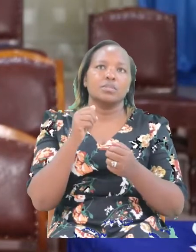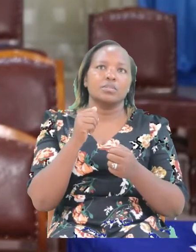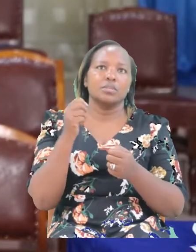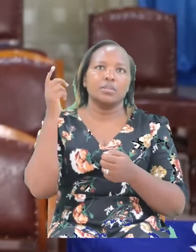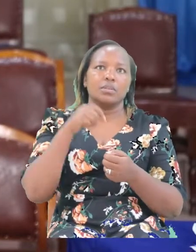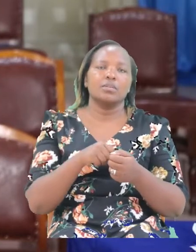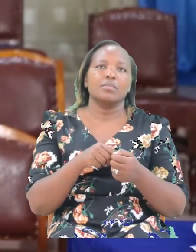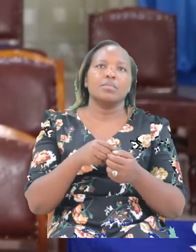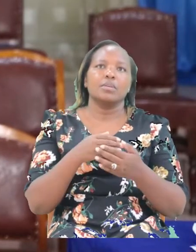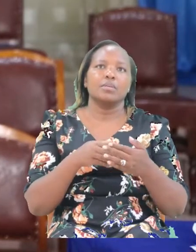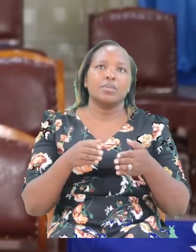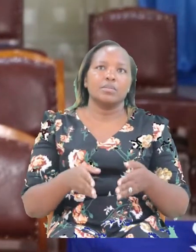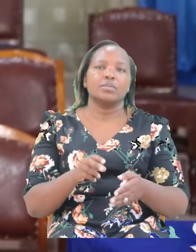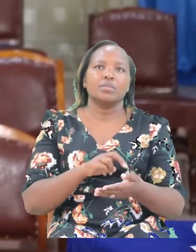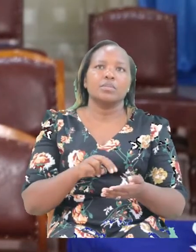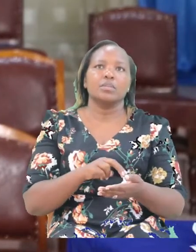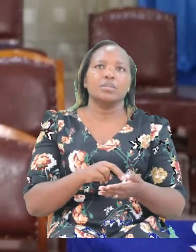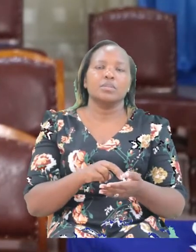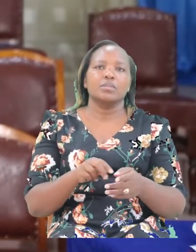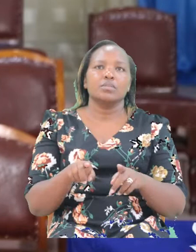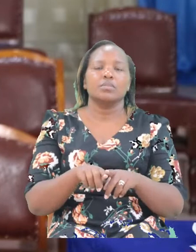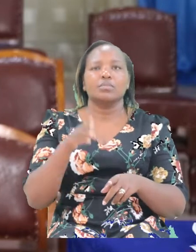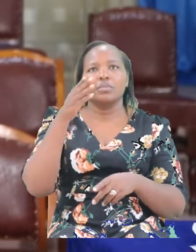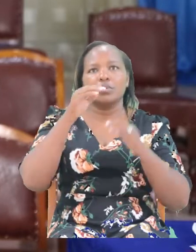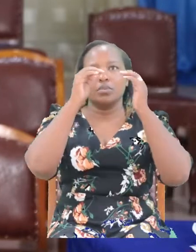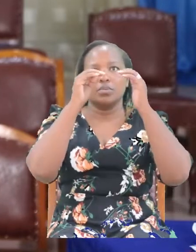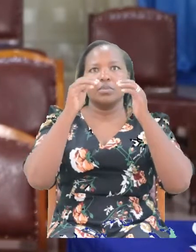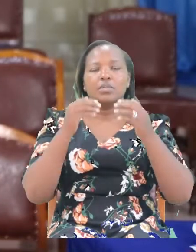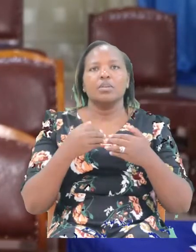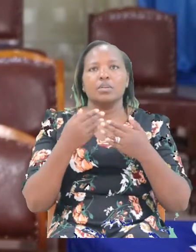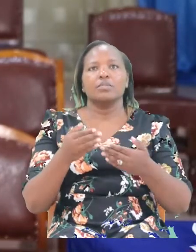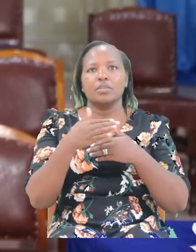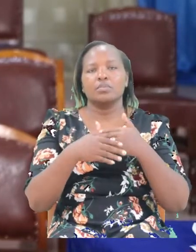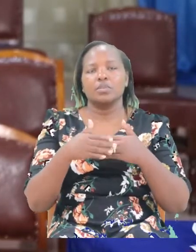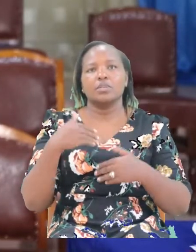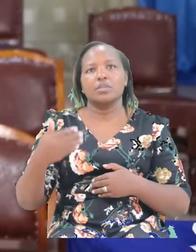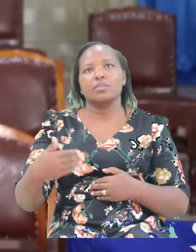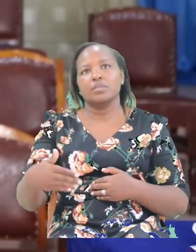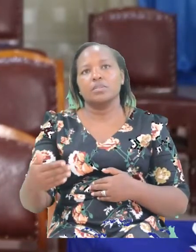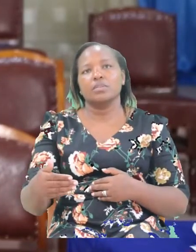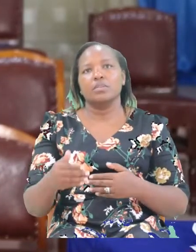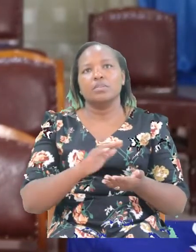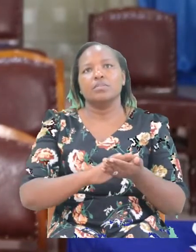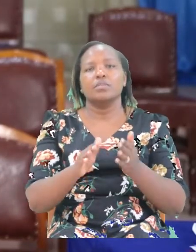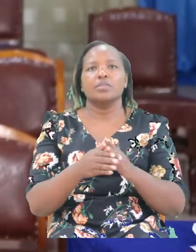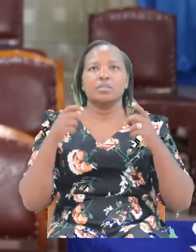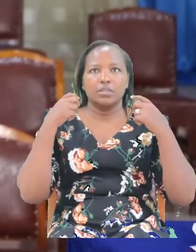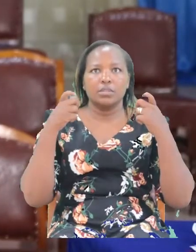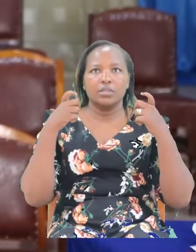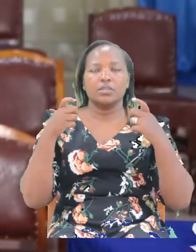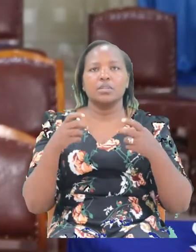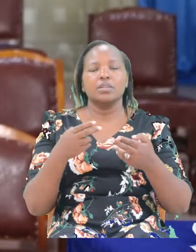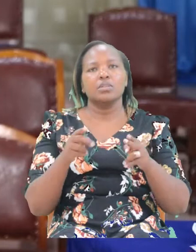kama mbinguni. Utupe leo mkate wetu wa kila siku. Utusamehe makosa yetu